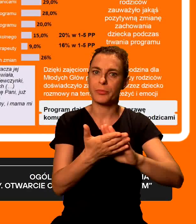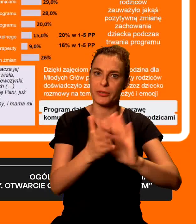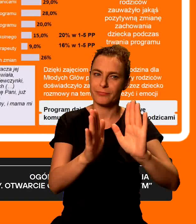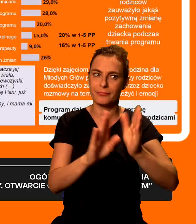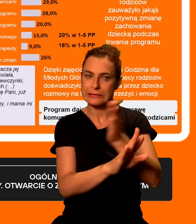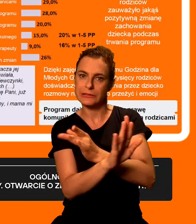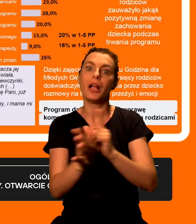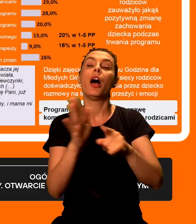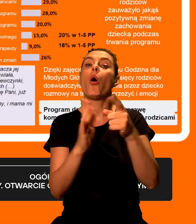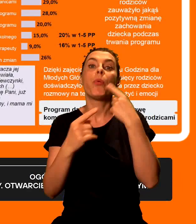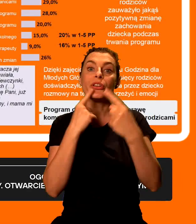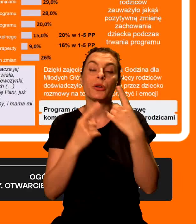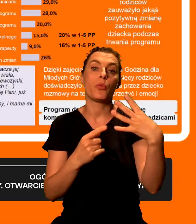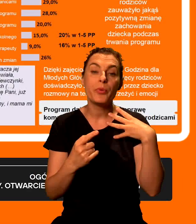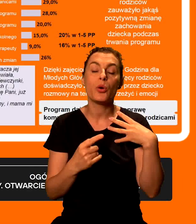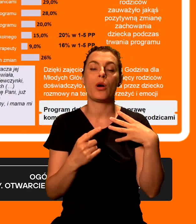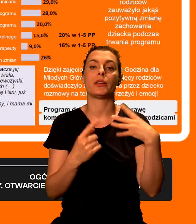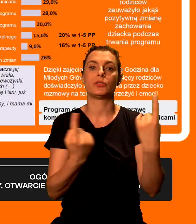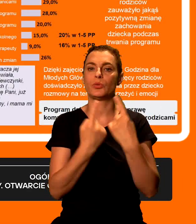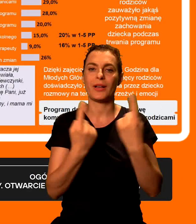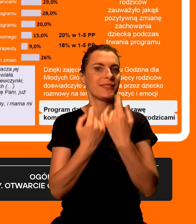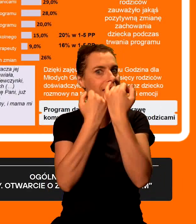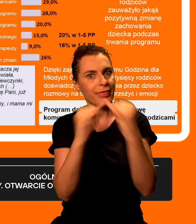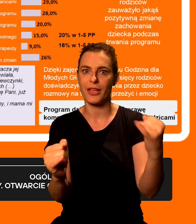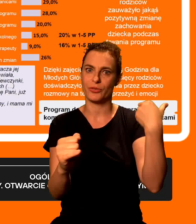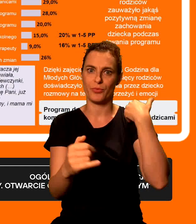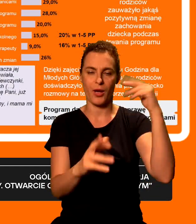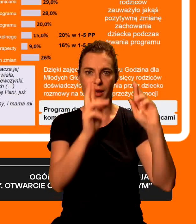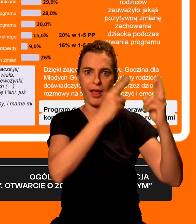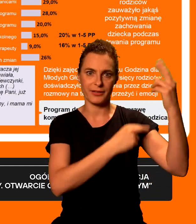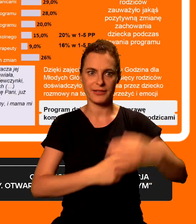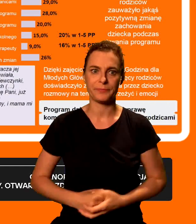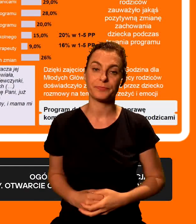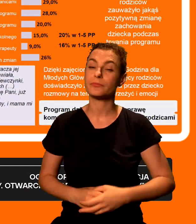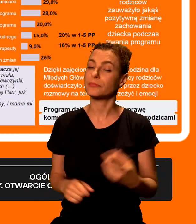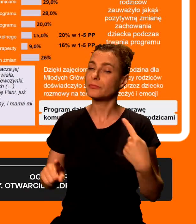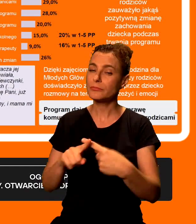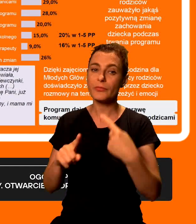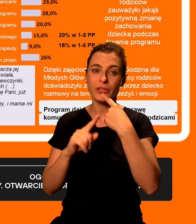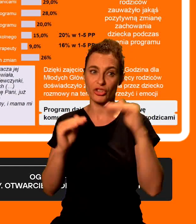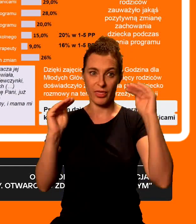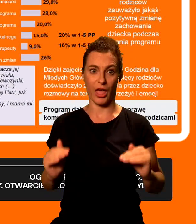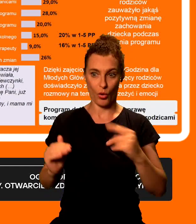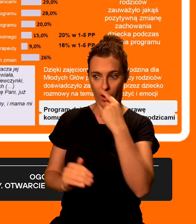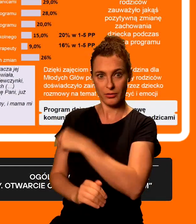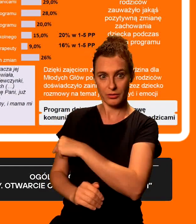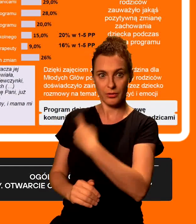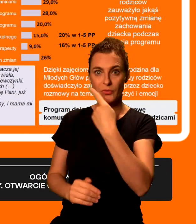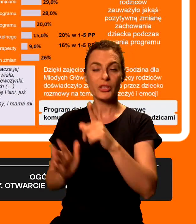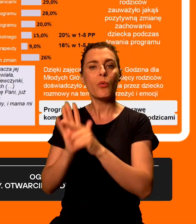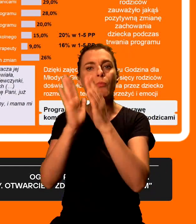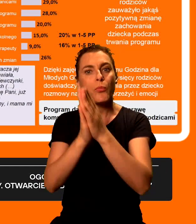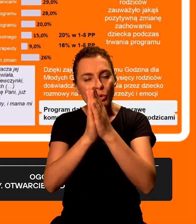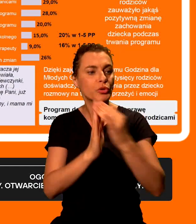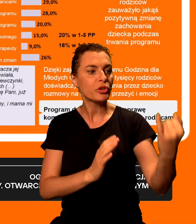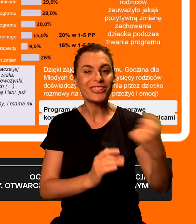Opowiedziało o sytuacji, w której zareagowało inaczej. I teraz, co tu, a jeszcze ważna taka rzecz tu na dole, poprosiło o zapisanie do psychologa,